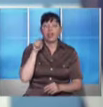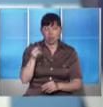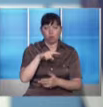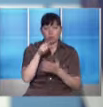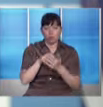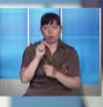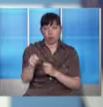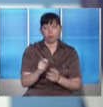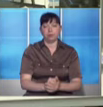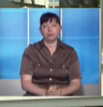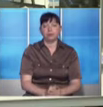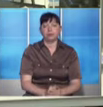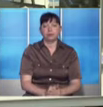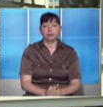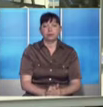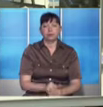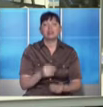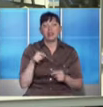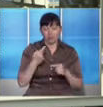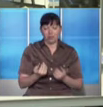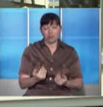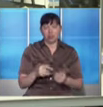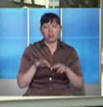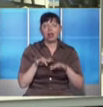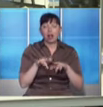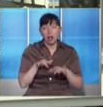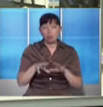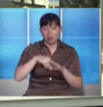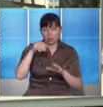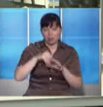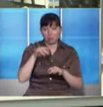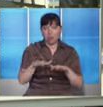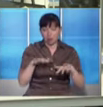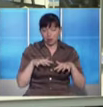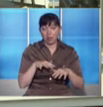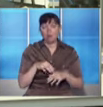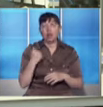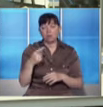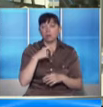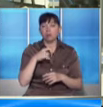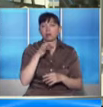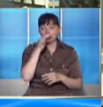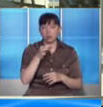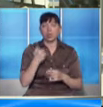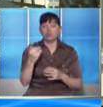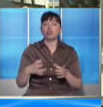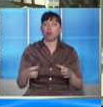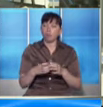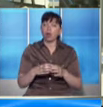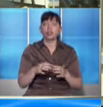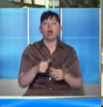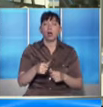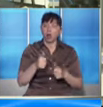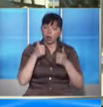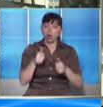sa. În actuala campanie parlamentară v-ați declarat Partidul Faptelor